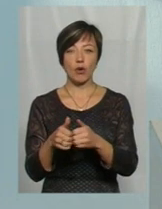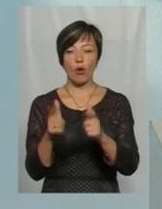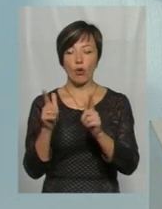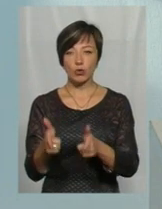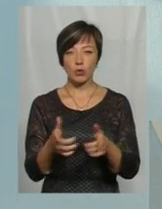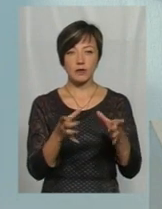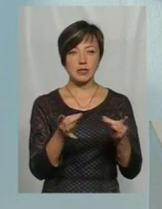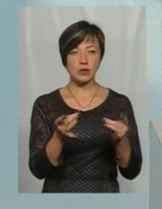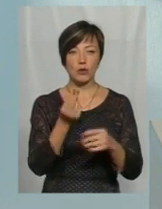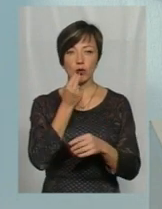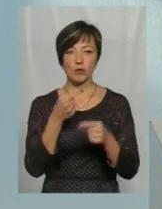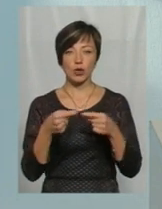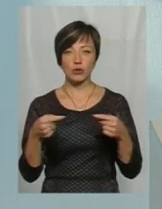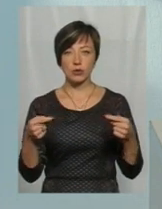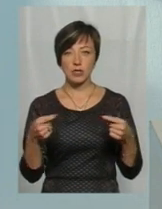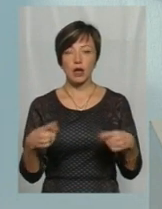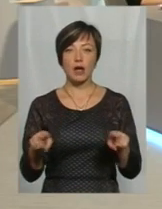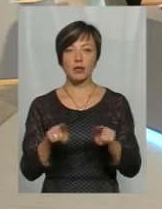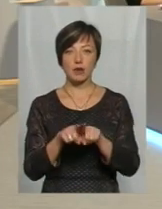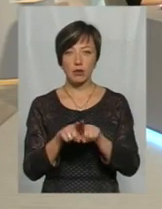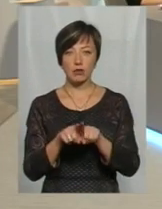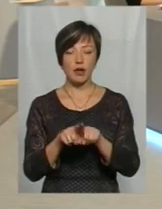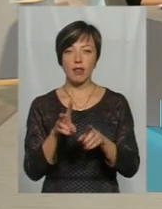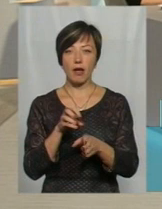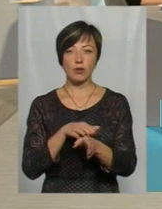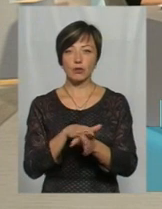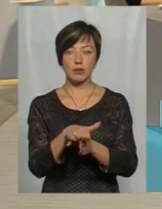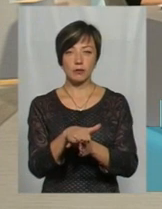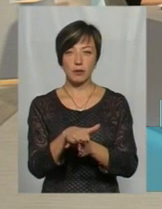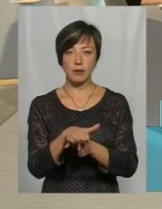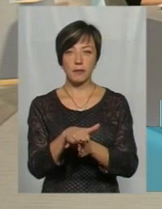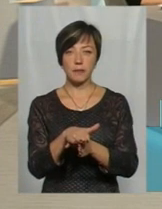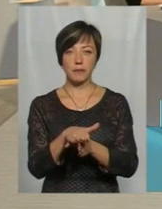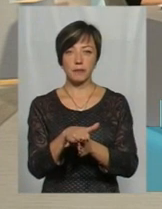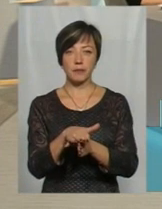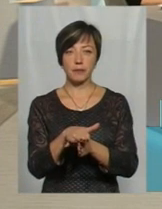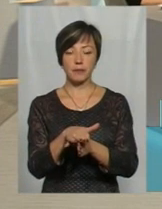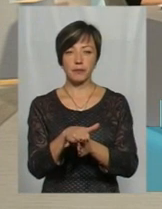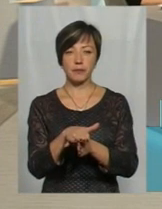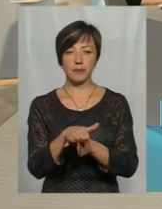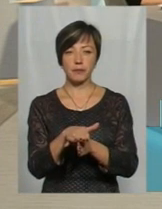готової і сирої продукції, а також недотримання